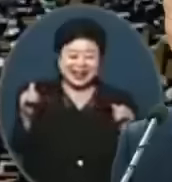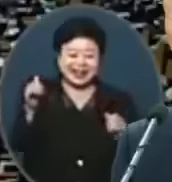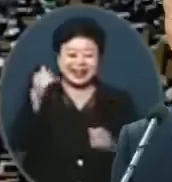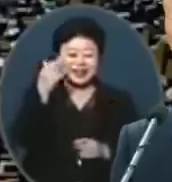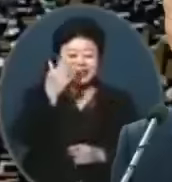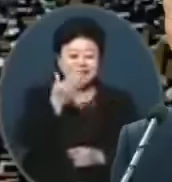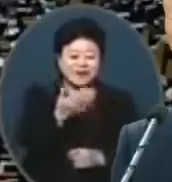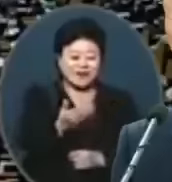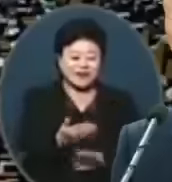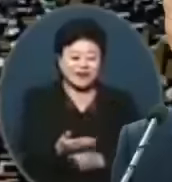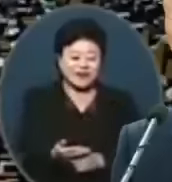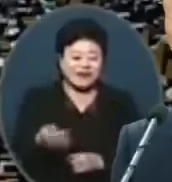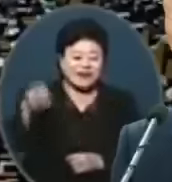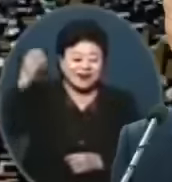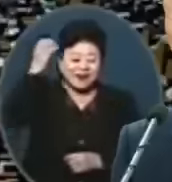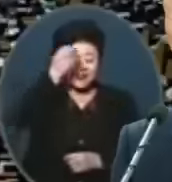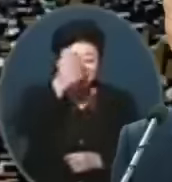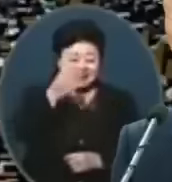자여,